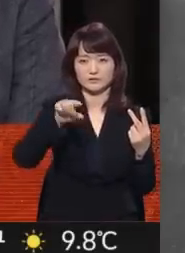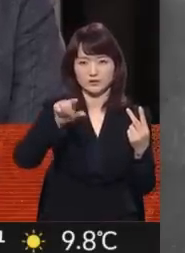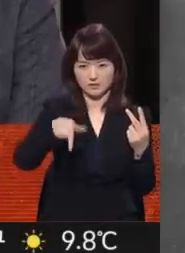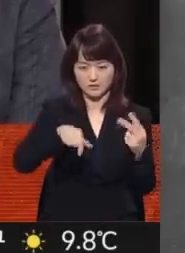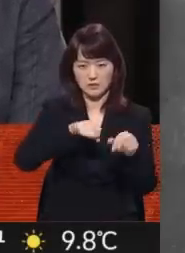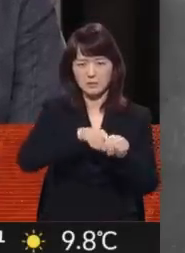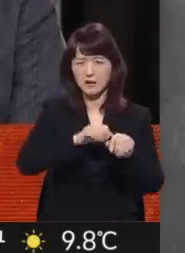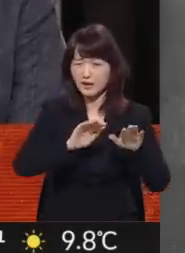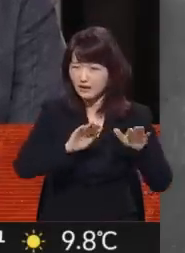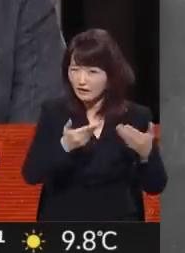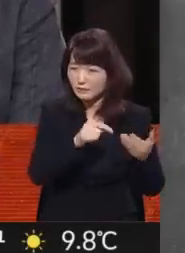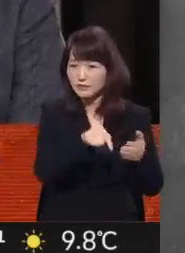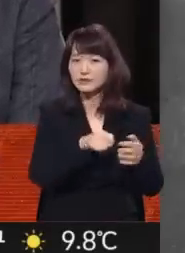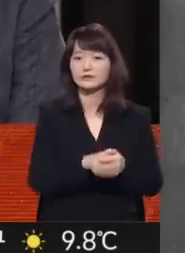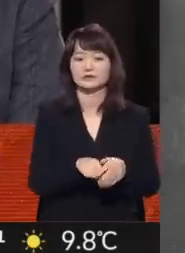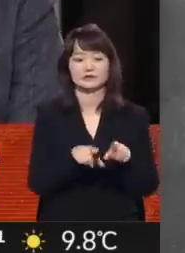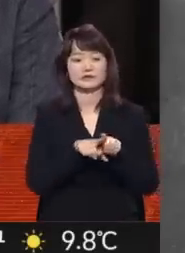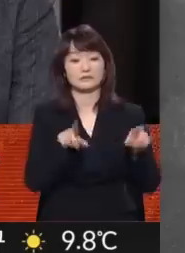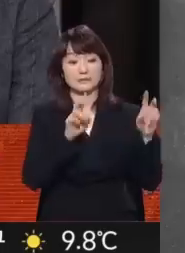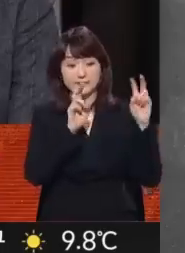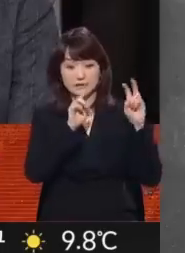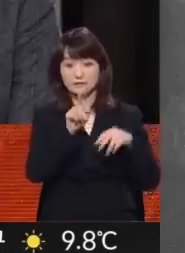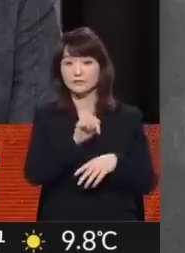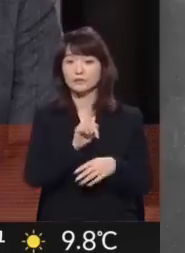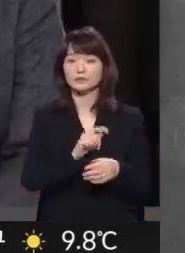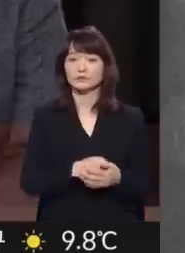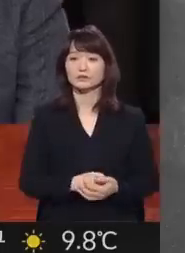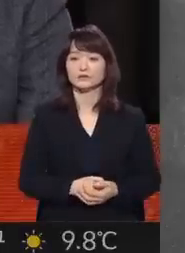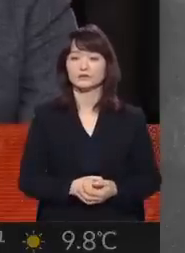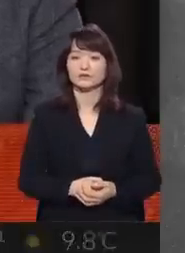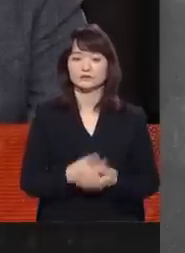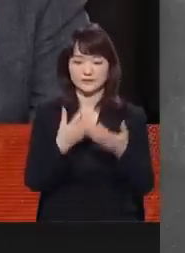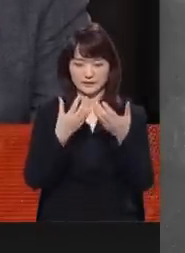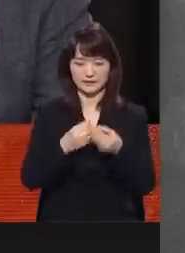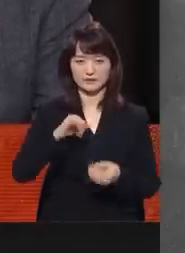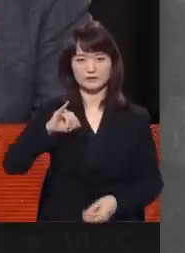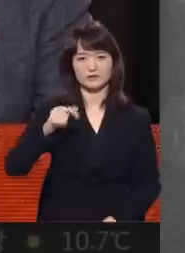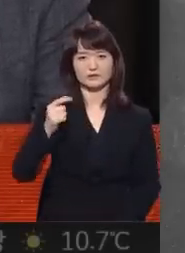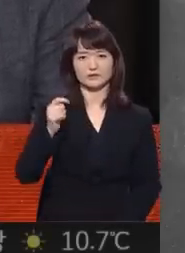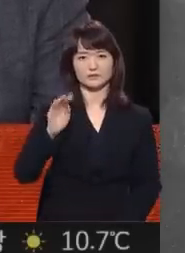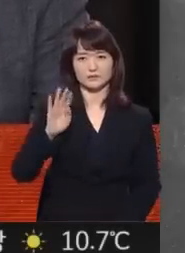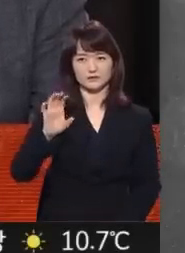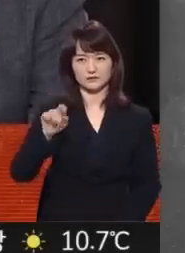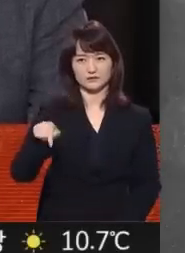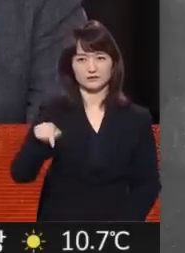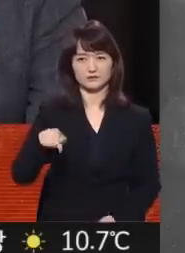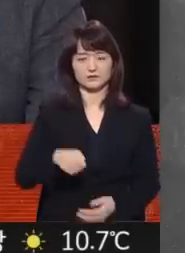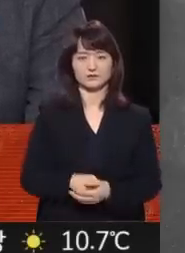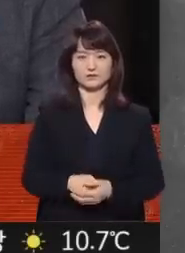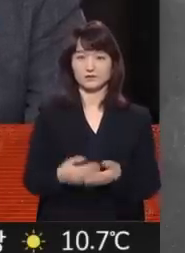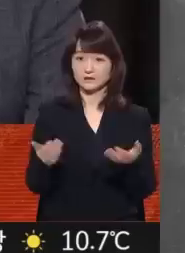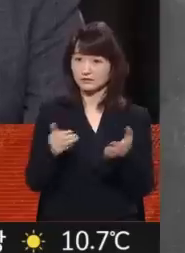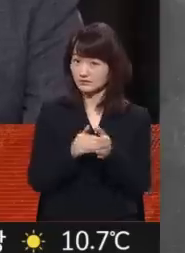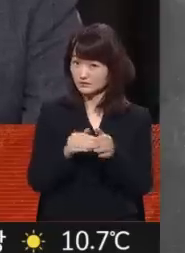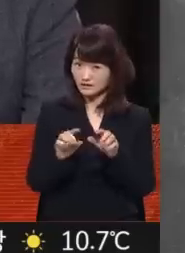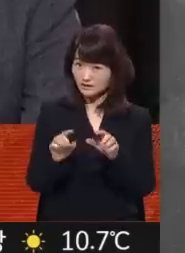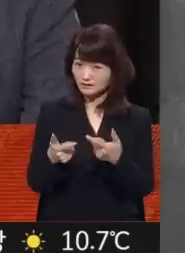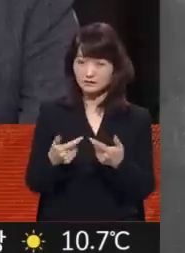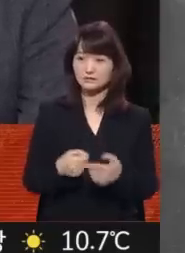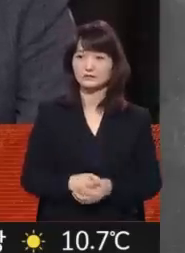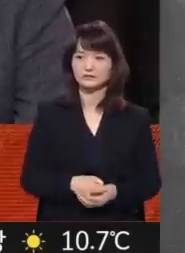이게 만약에 일반 기업이었으면 말이죠 제가 아까도 말씀드린 jtbc를 예로 들었지만 이렇게 안 끝납니다